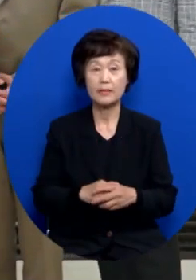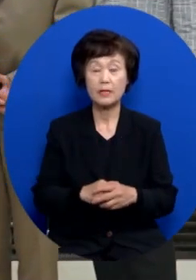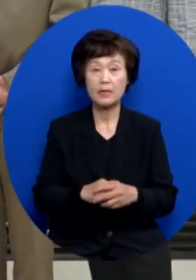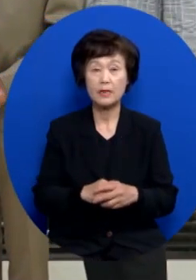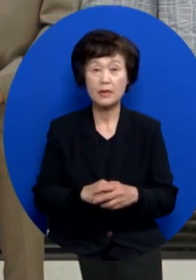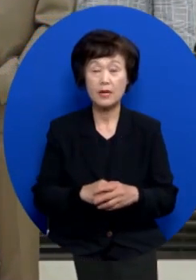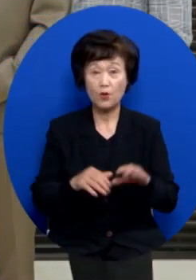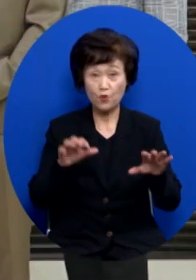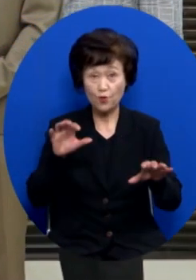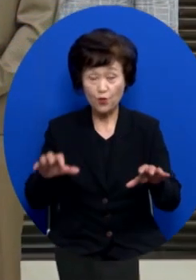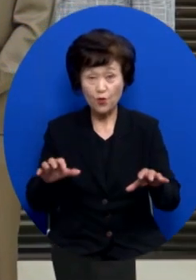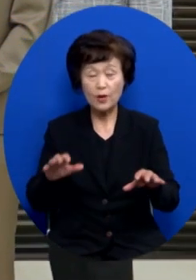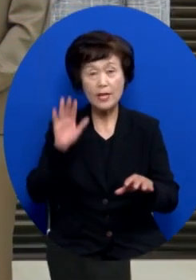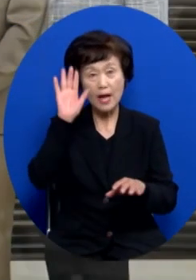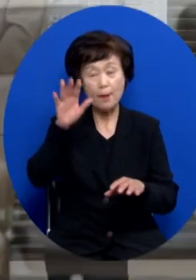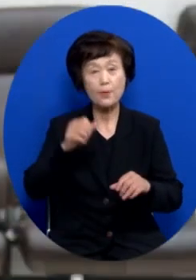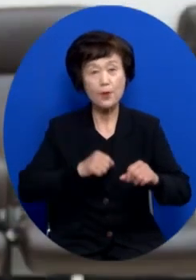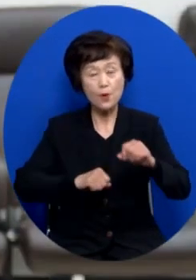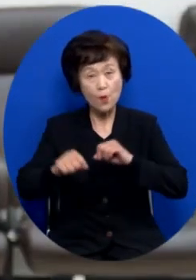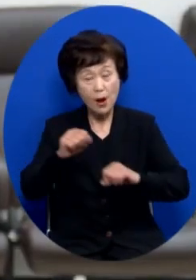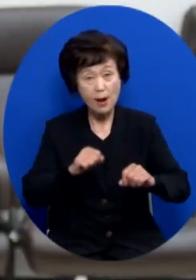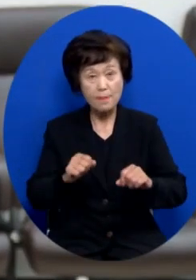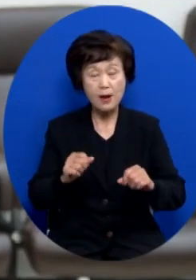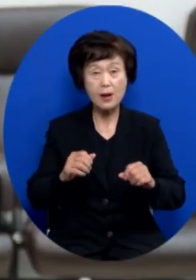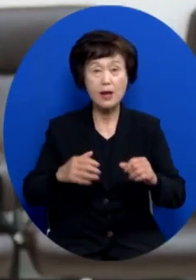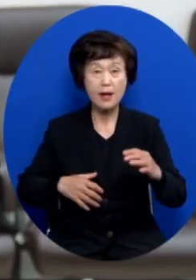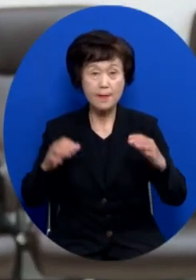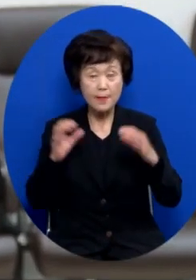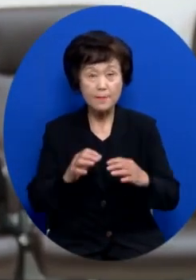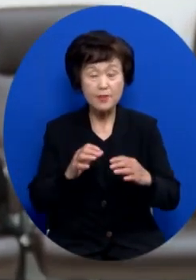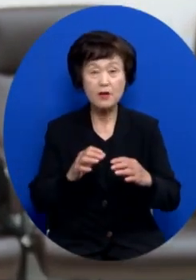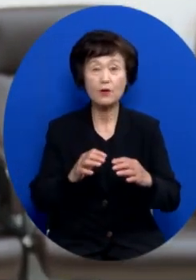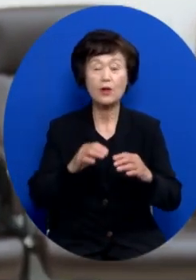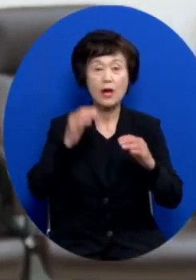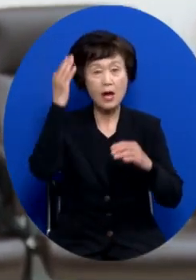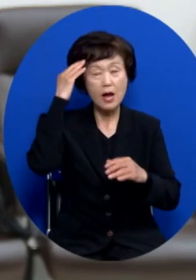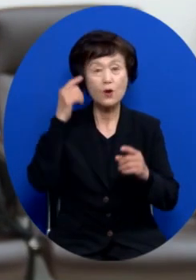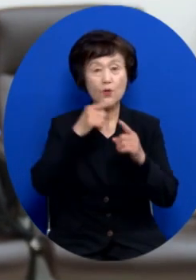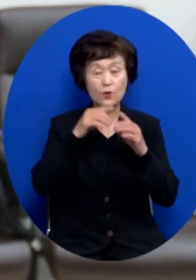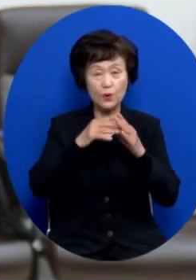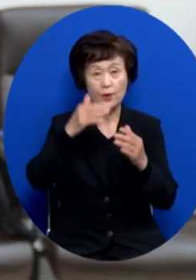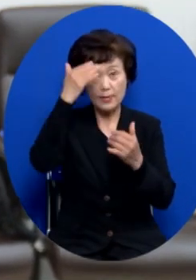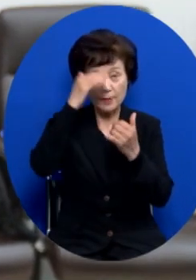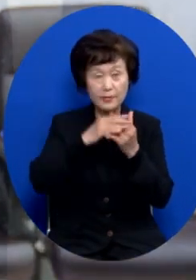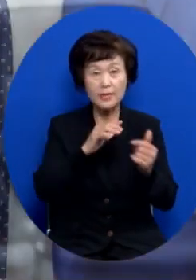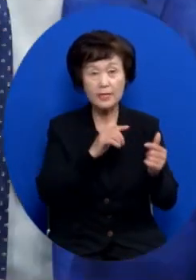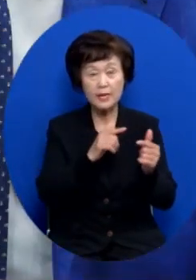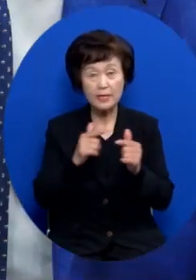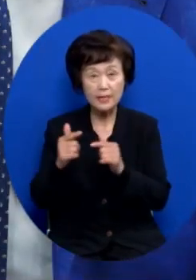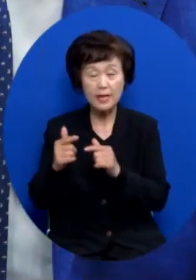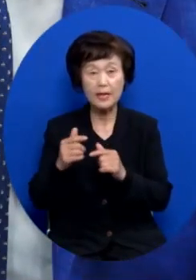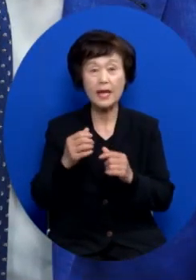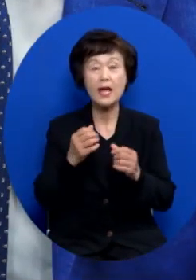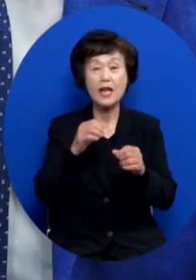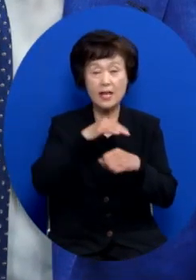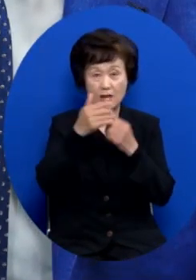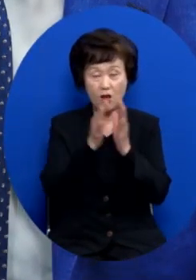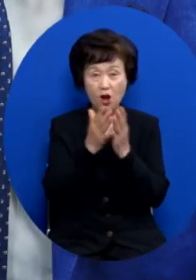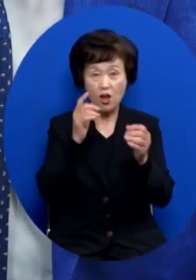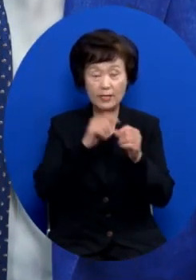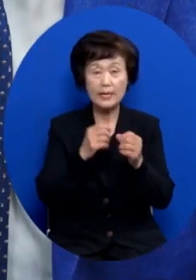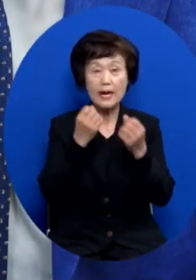이날 양 기관은 앞으로 활발한 협력사역을 통해 한국교회와 다음 세대의 성경적 창조신앙과